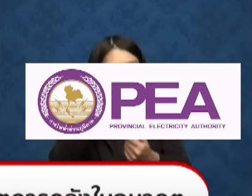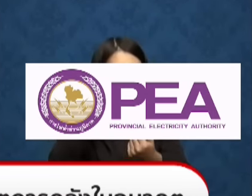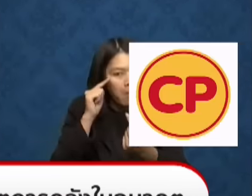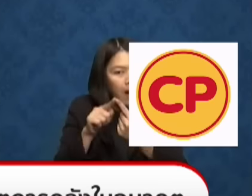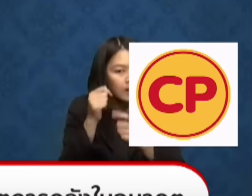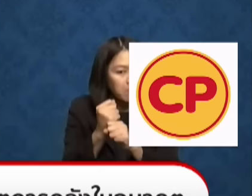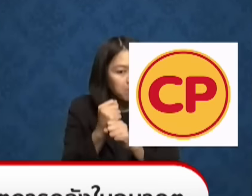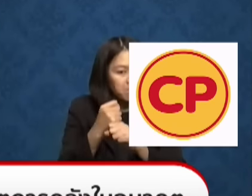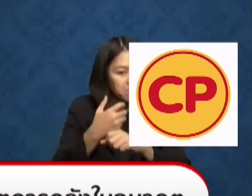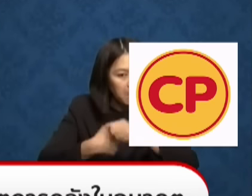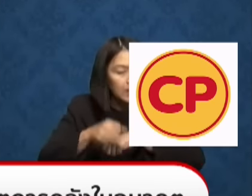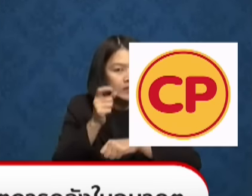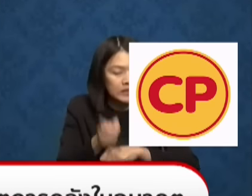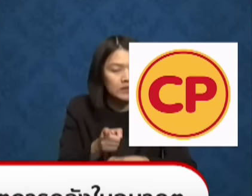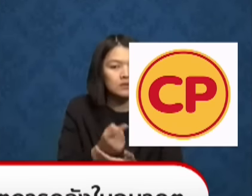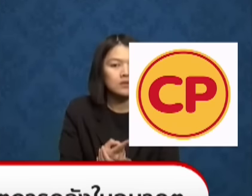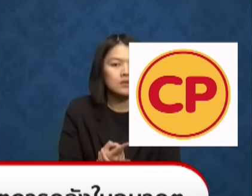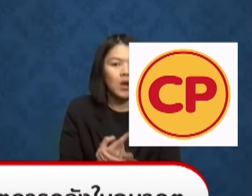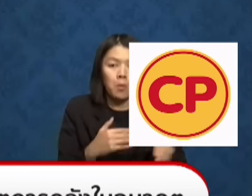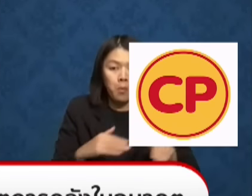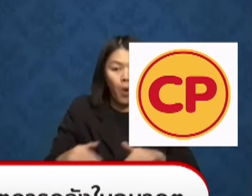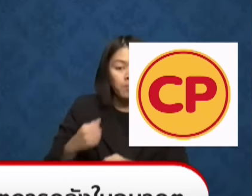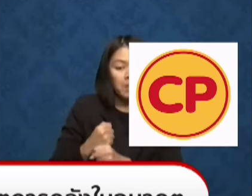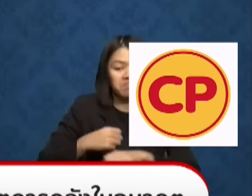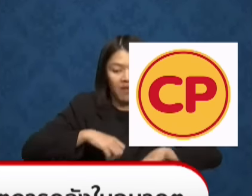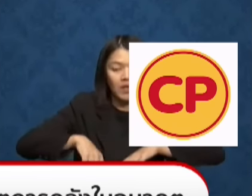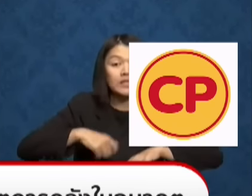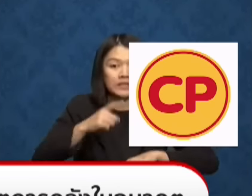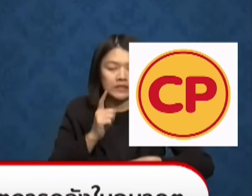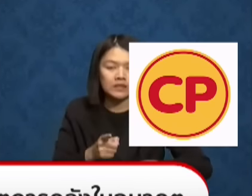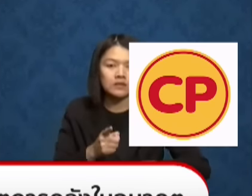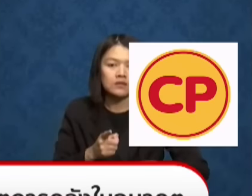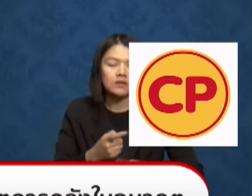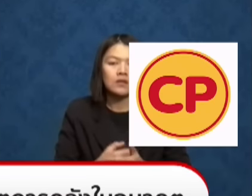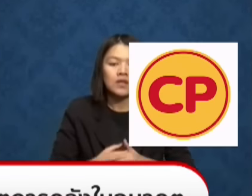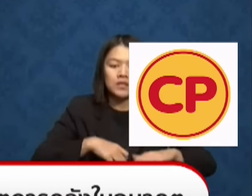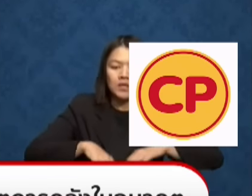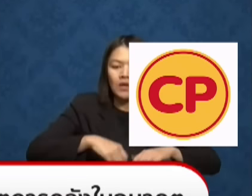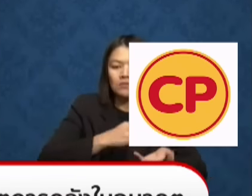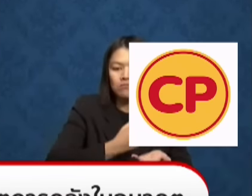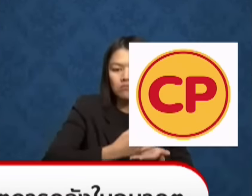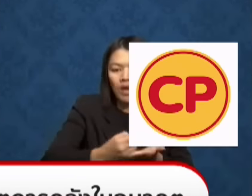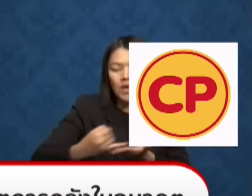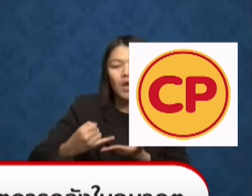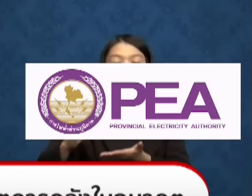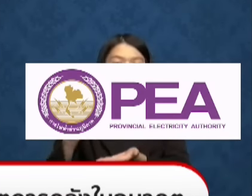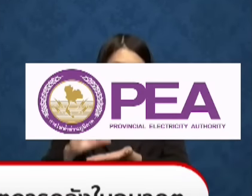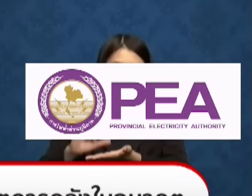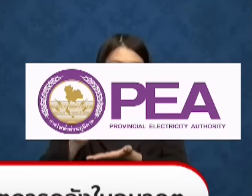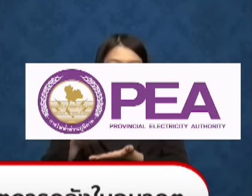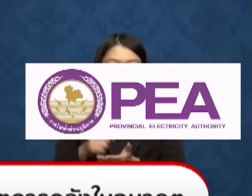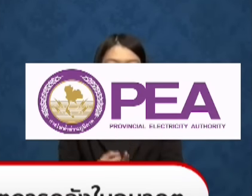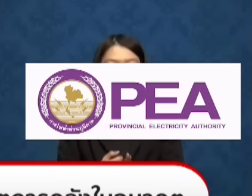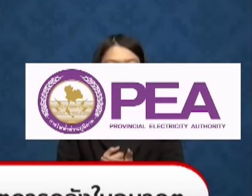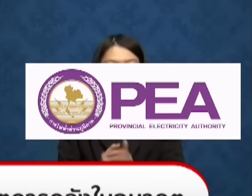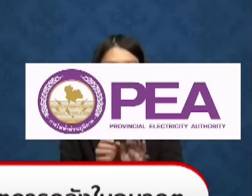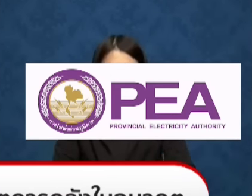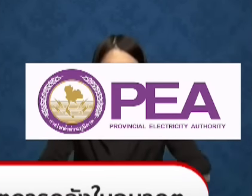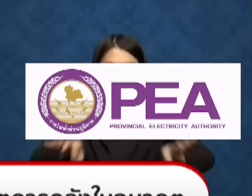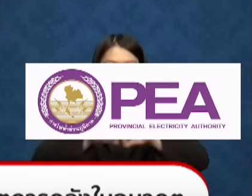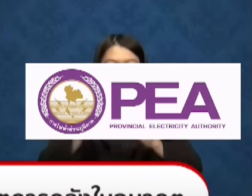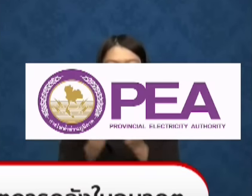งความคุ้มค่าความพร้อมในการดำเนินงานและศักยภาพในการใช้จ่ายงบประมาณตลอดจนให้ความสำคั